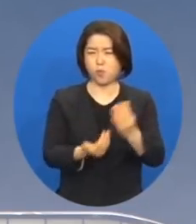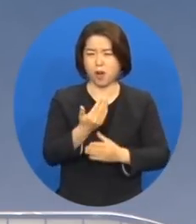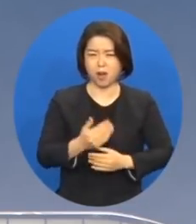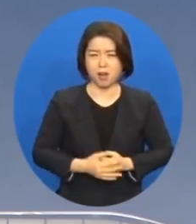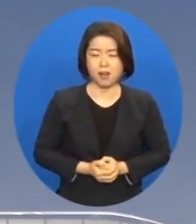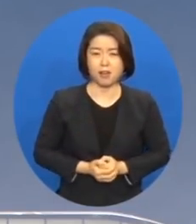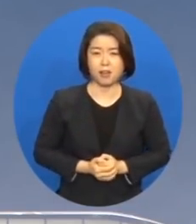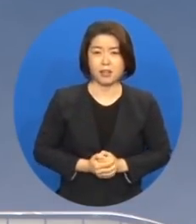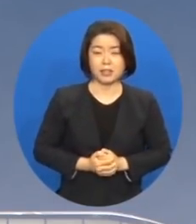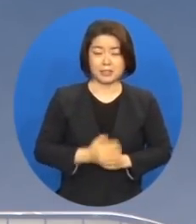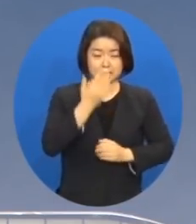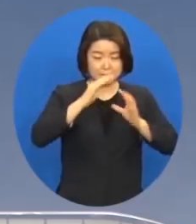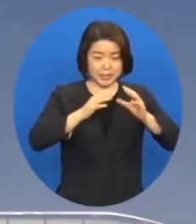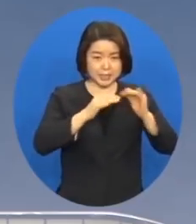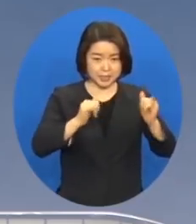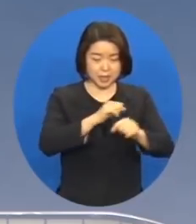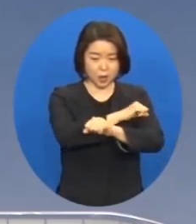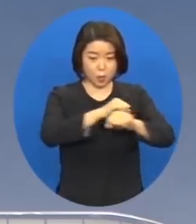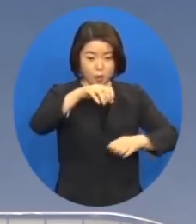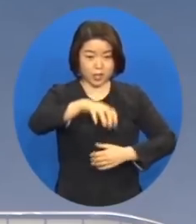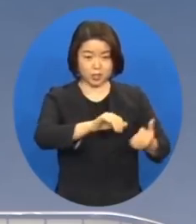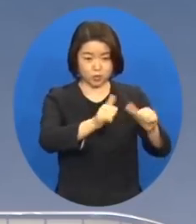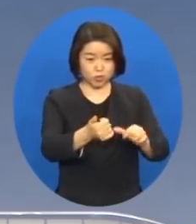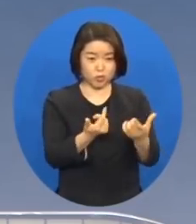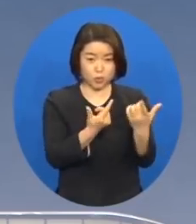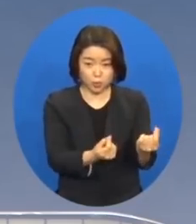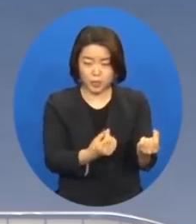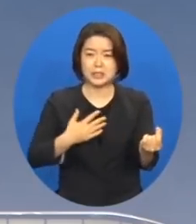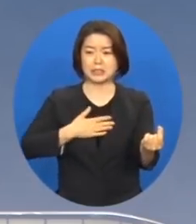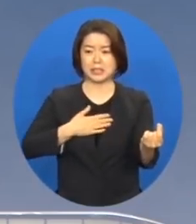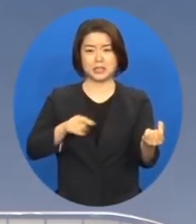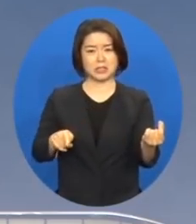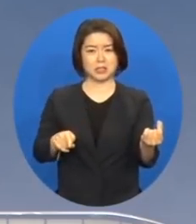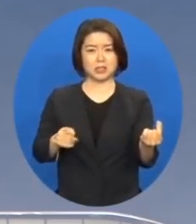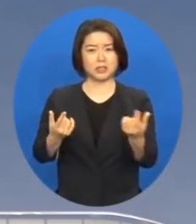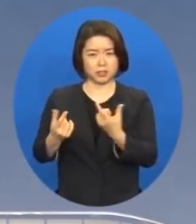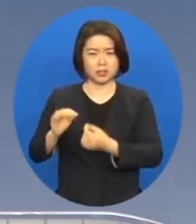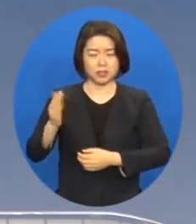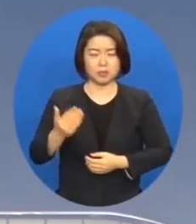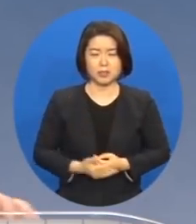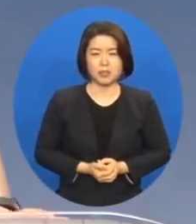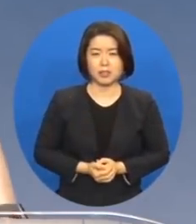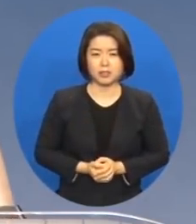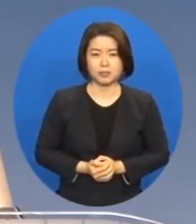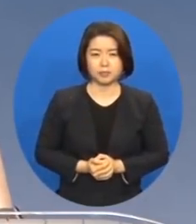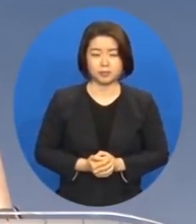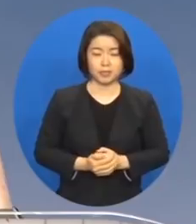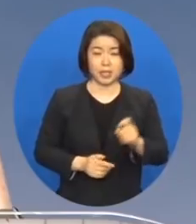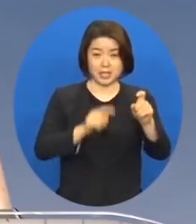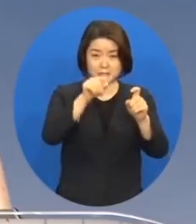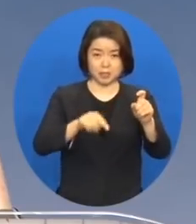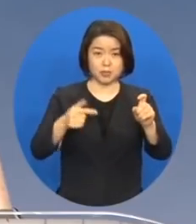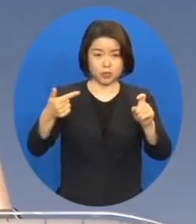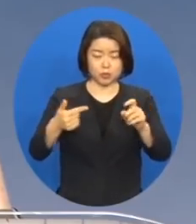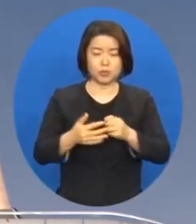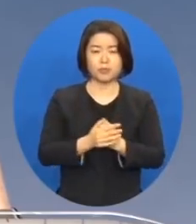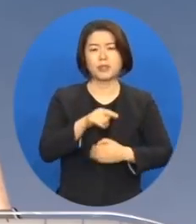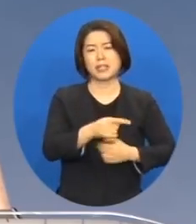백성들 광야에서 죽는 것처럼 된다는 거예요. 6절 말씀에 보면 이런 일들은 우리